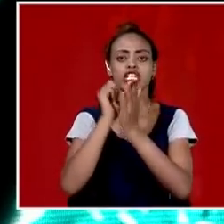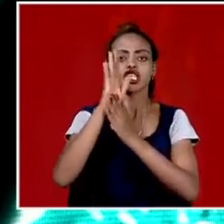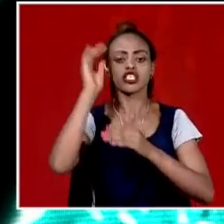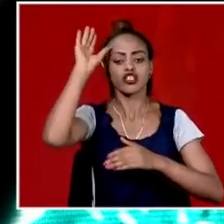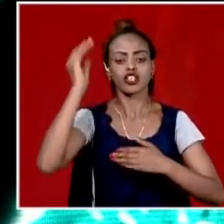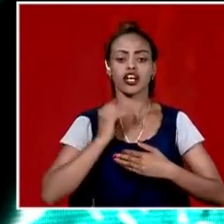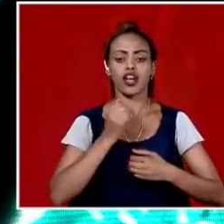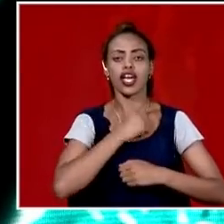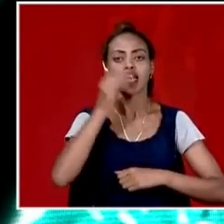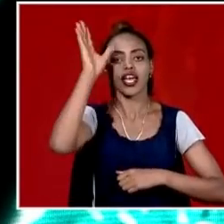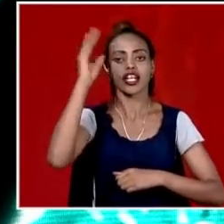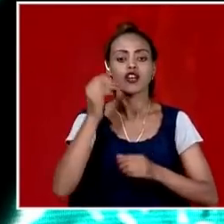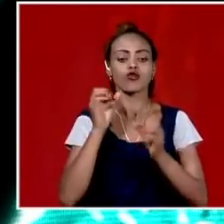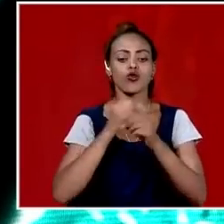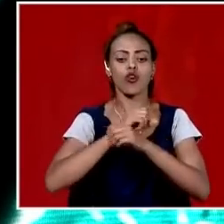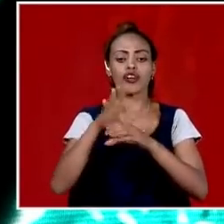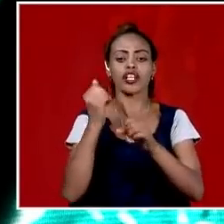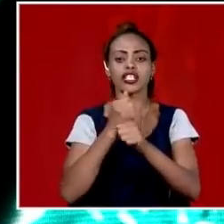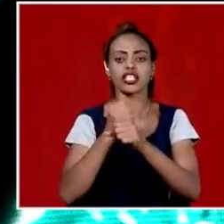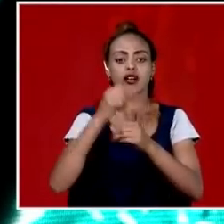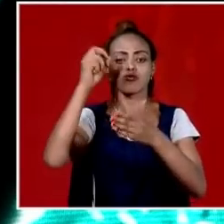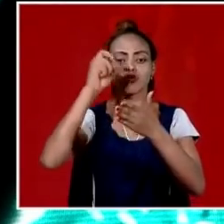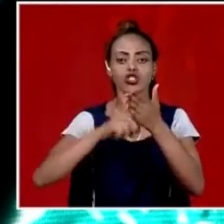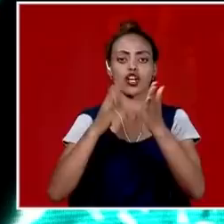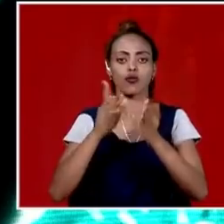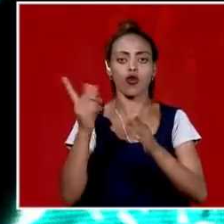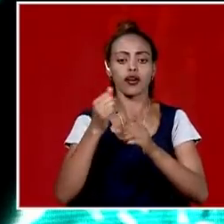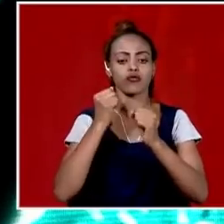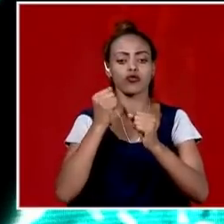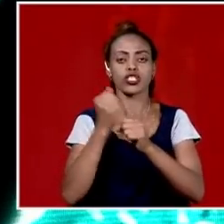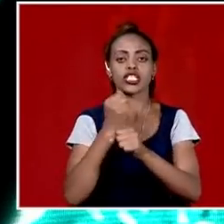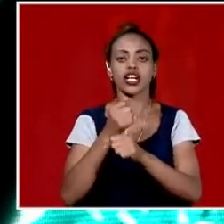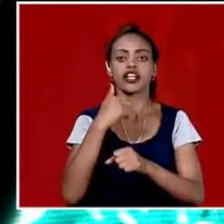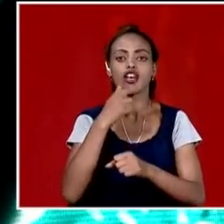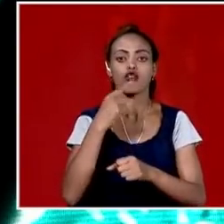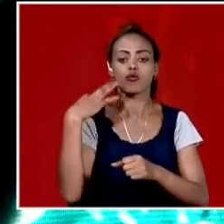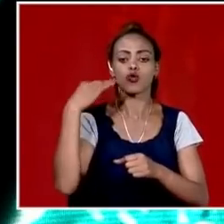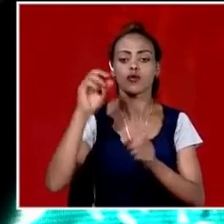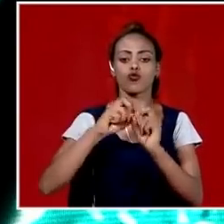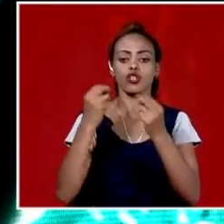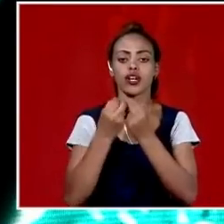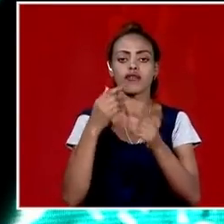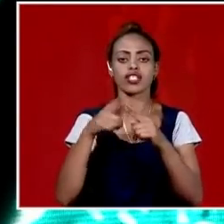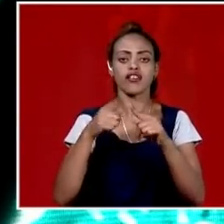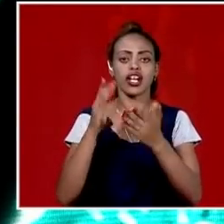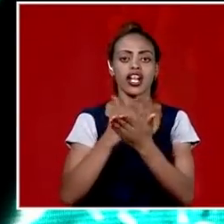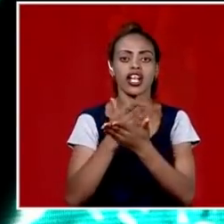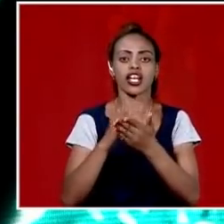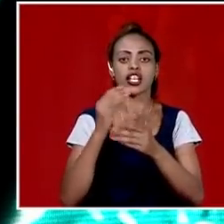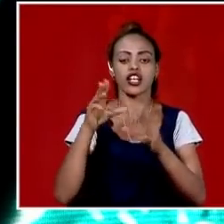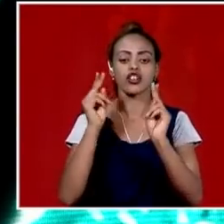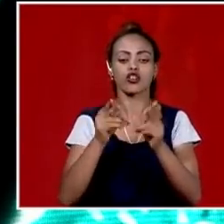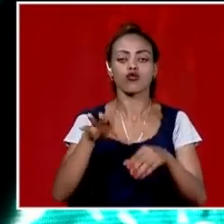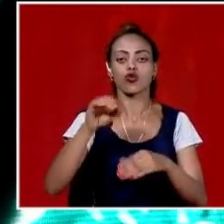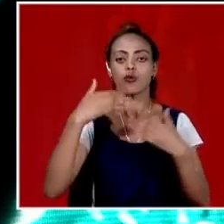ተሓንጊጥና ኣብ ዝተዋፍርናሎ ዓውደ ስራሕ ብውፅኢታዊ ንምዃን ብዕቱብ ክንሰርሕ ኢና ኢሎም ብውልቀን ብውዳበን ኣብ ዝተፈላለዩ ዓውደ ስራሕቲ እናነጥፉ